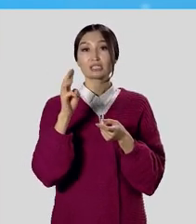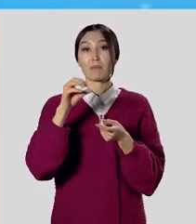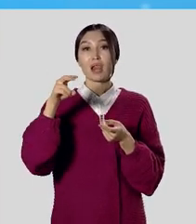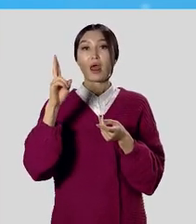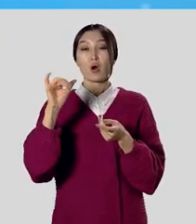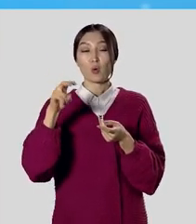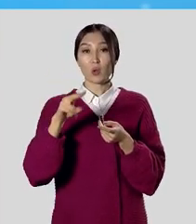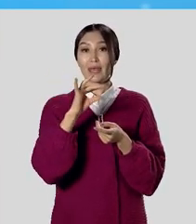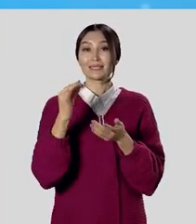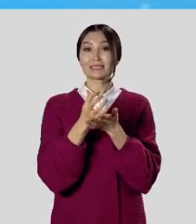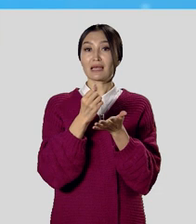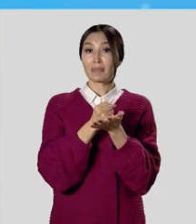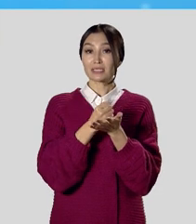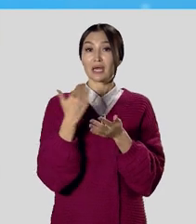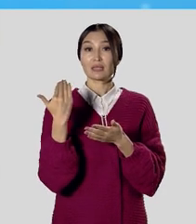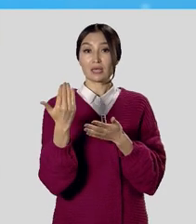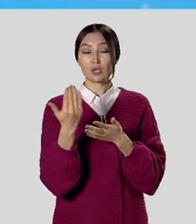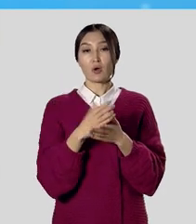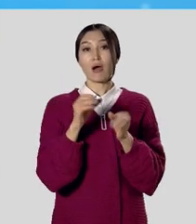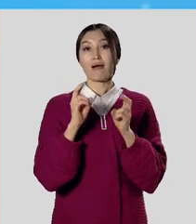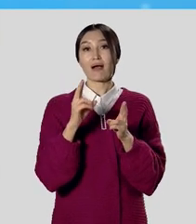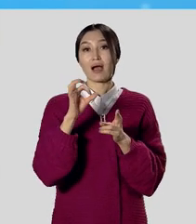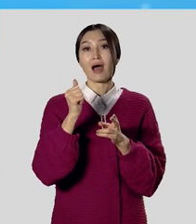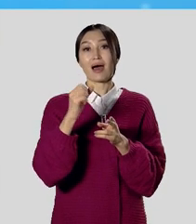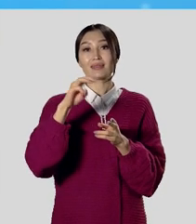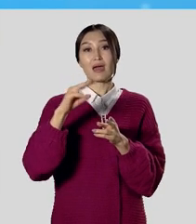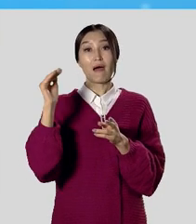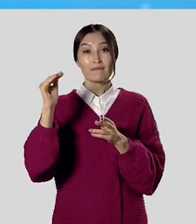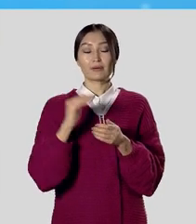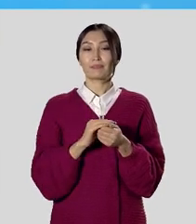молекул, и запасание ее в виде АТФ.